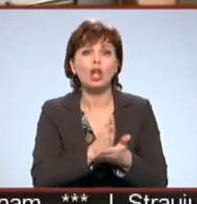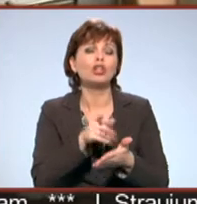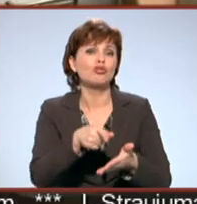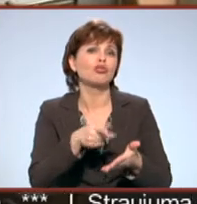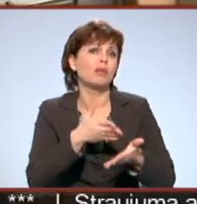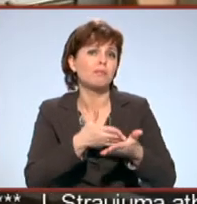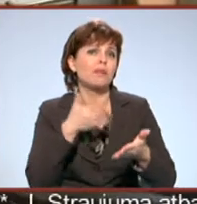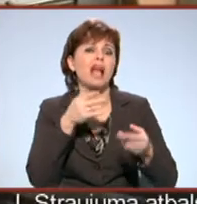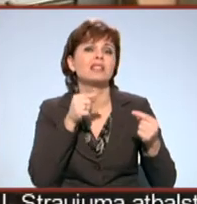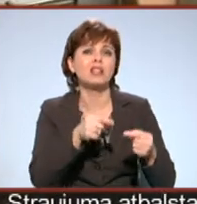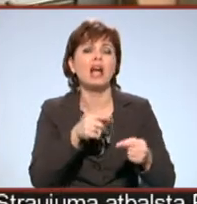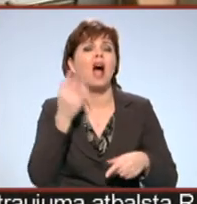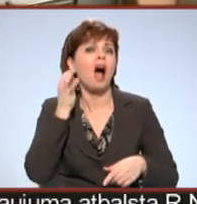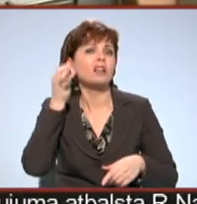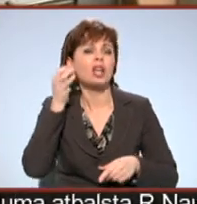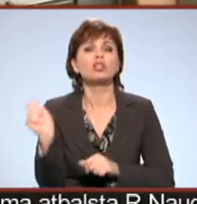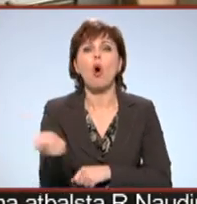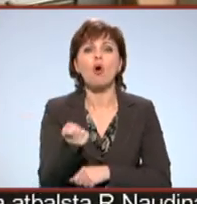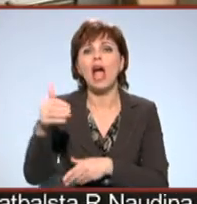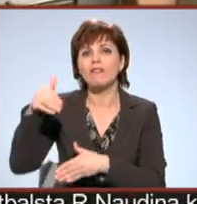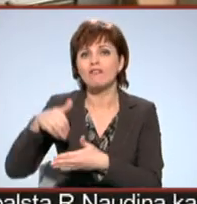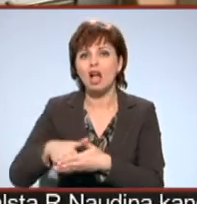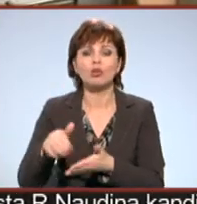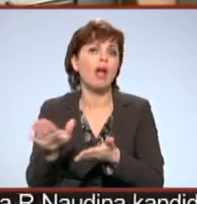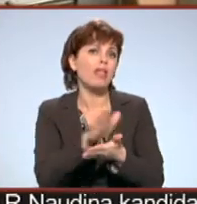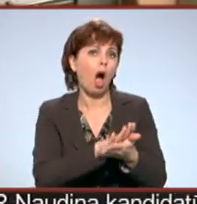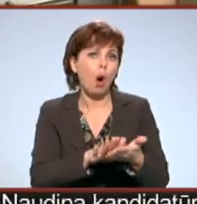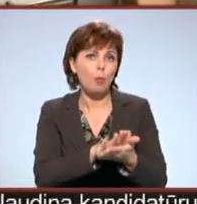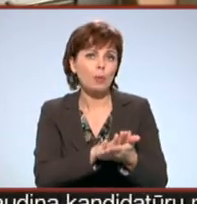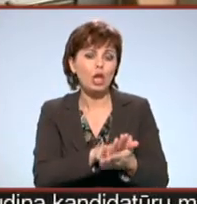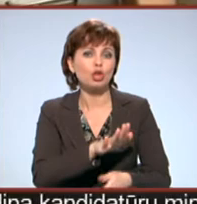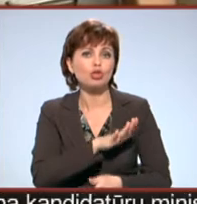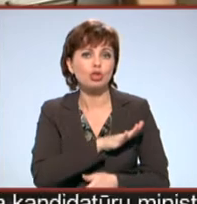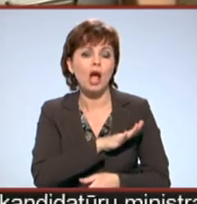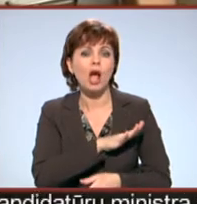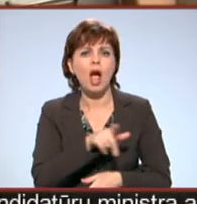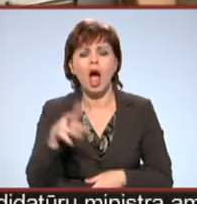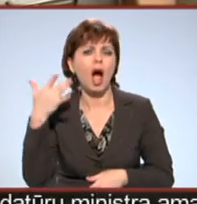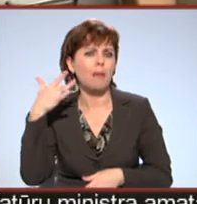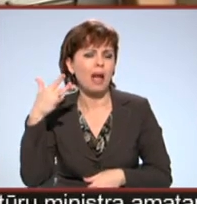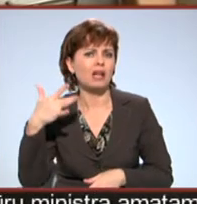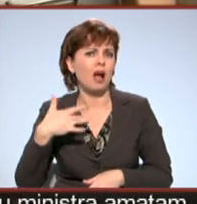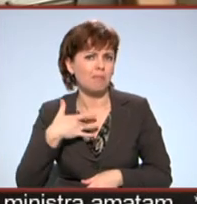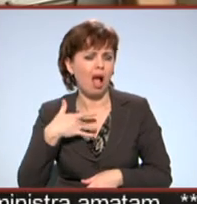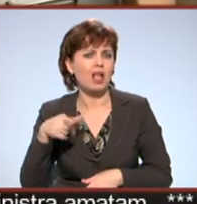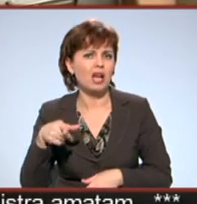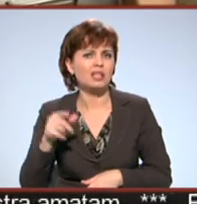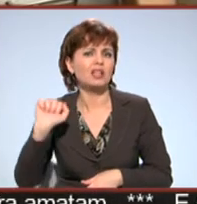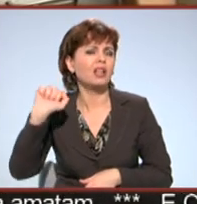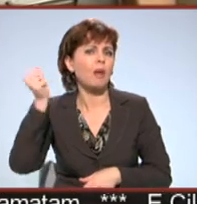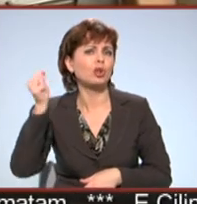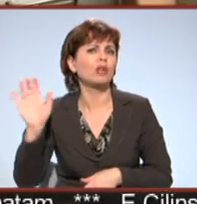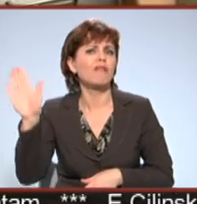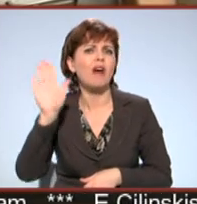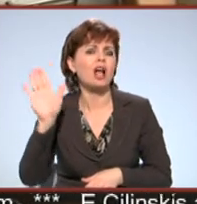precedenti hokeja vēsturē, kad nav bijušas, pieņemsim, man liekas, Amerikā bija un demokrātiskās